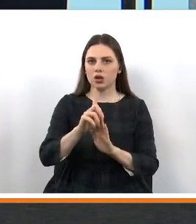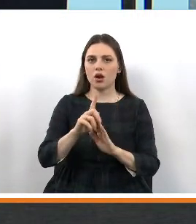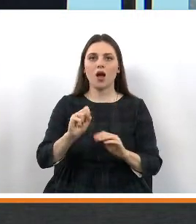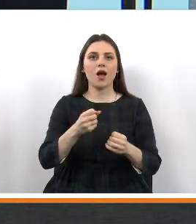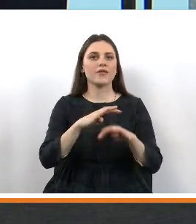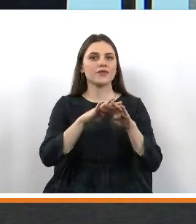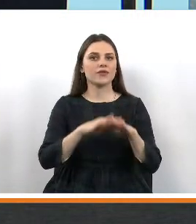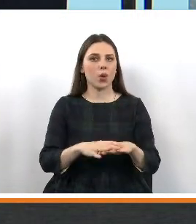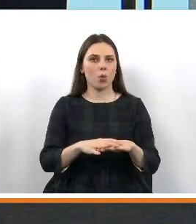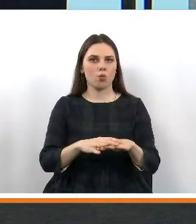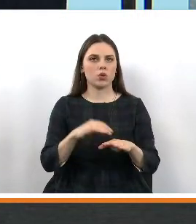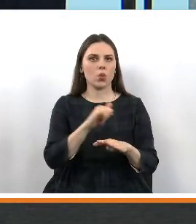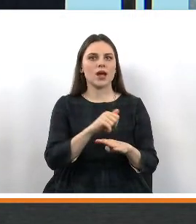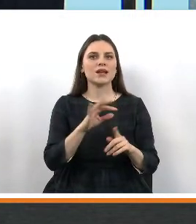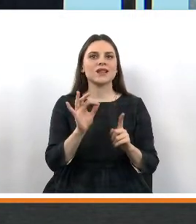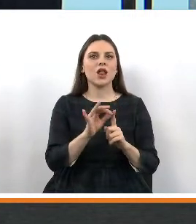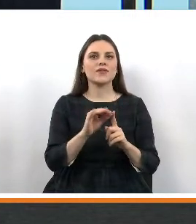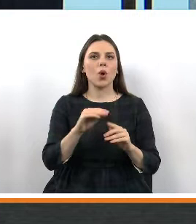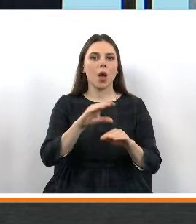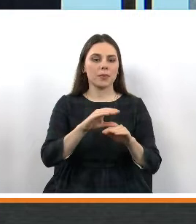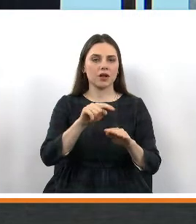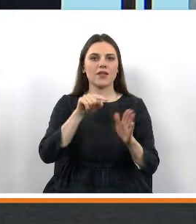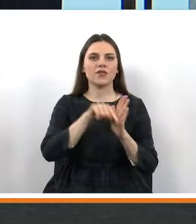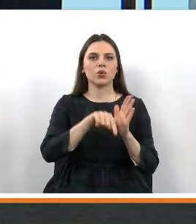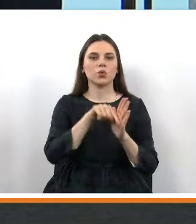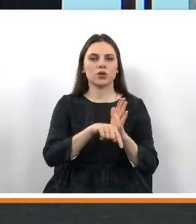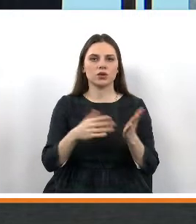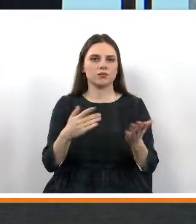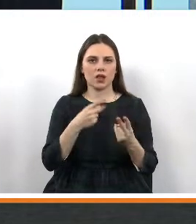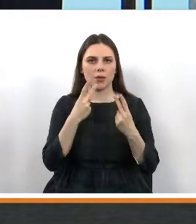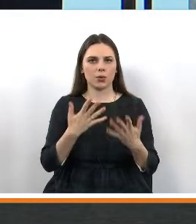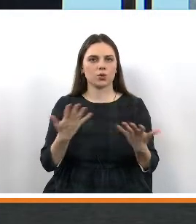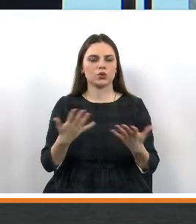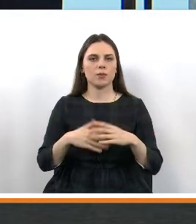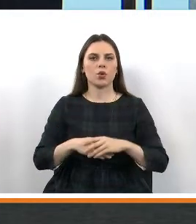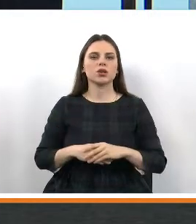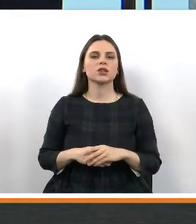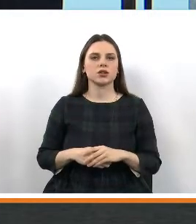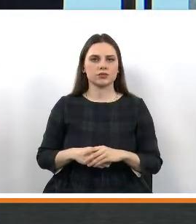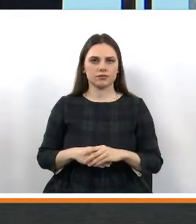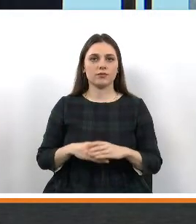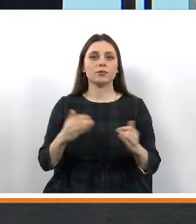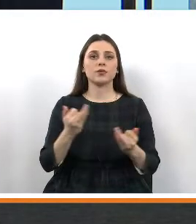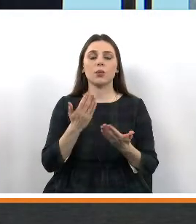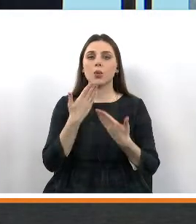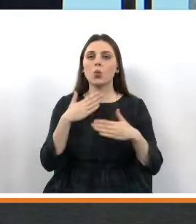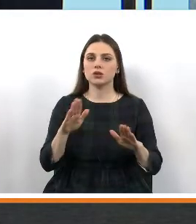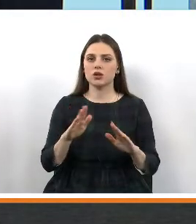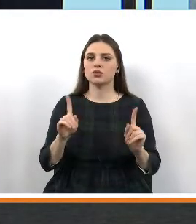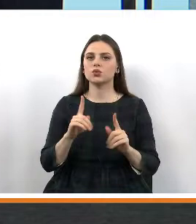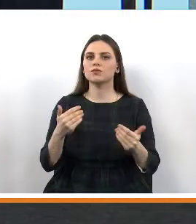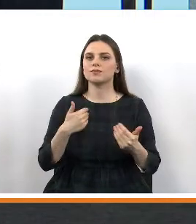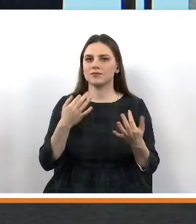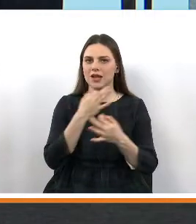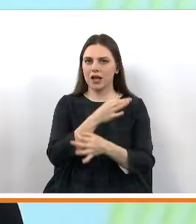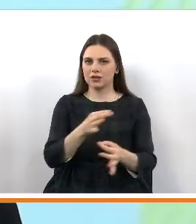у которых сейчас целевой капитал появится внутри, этого не предусмотрено. Ну и последнее, о чем я хотела сказать, что